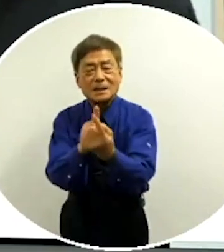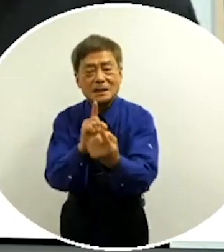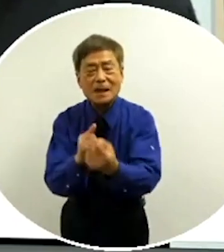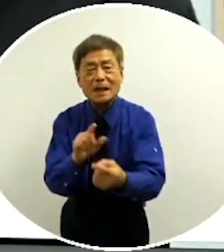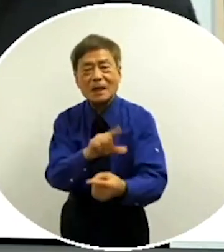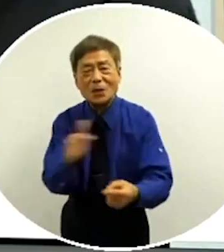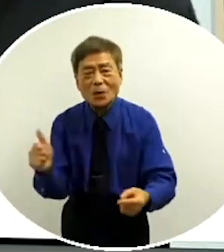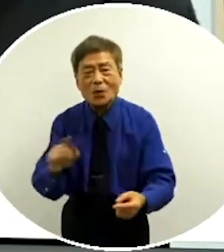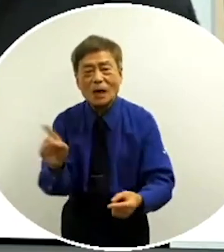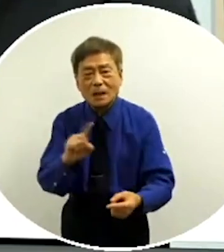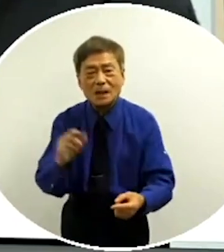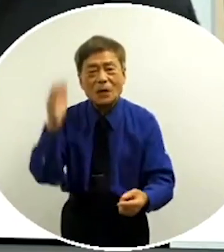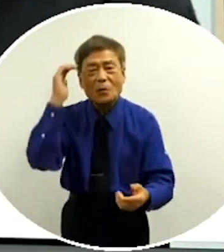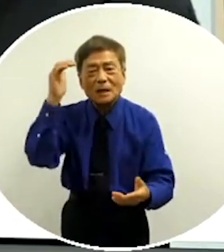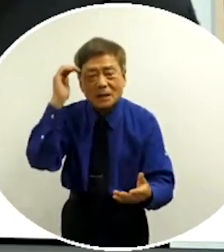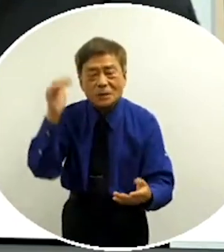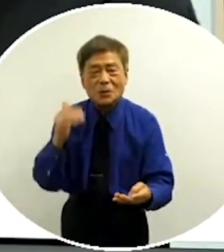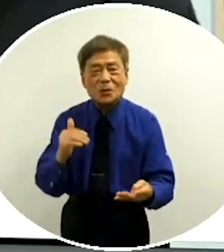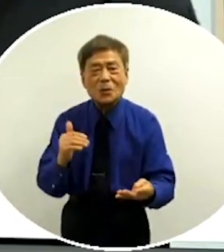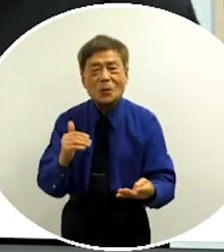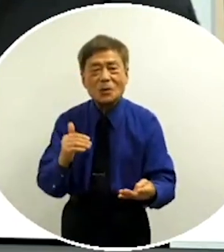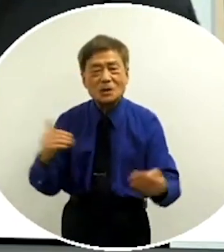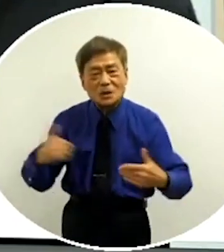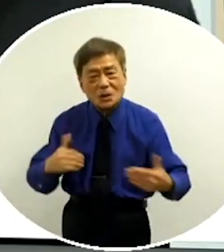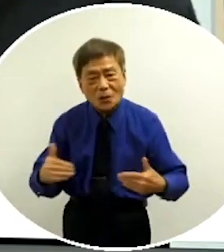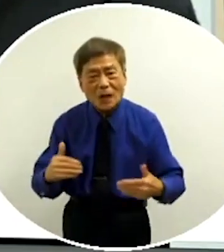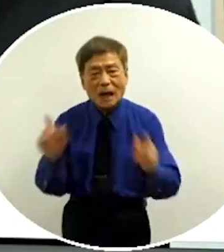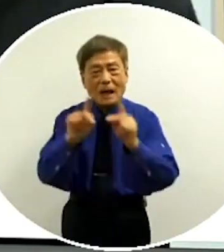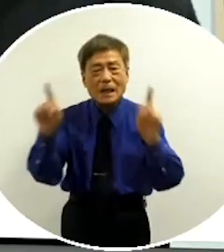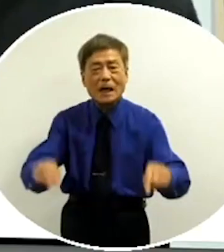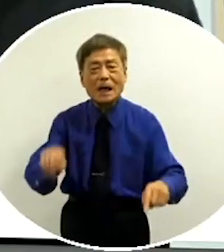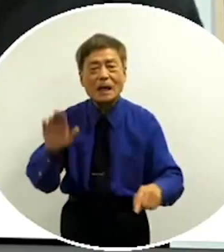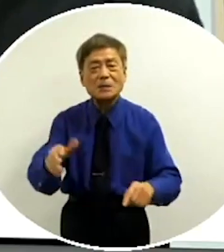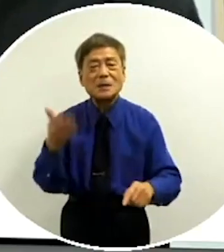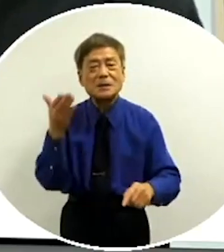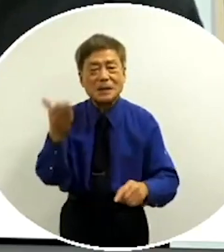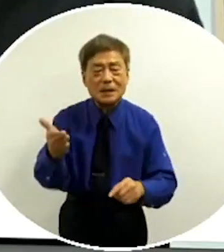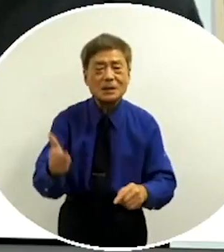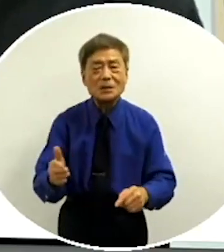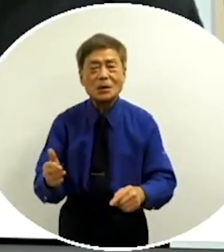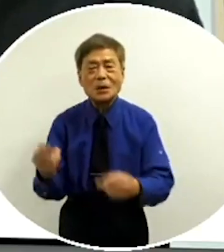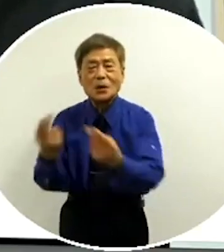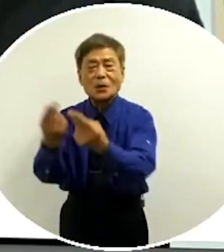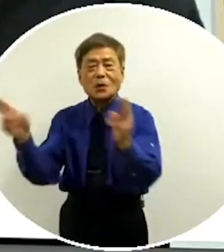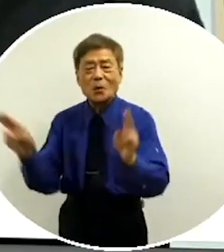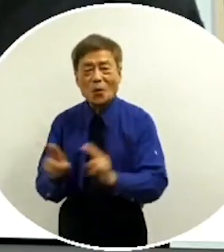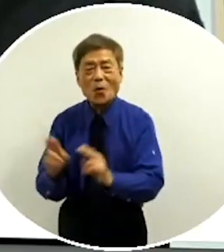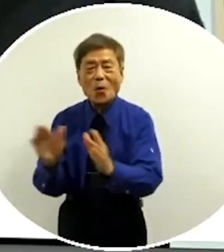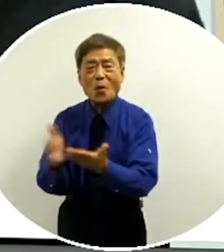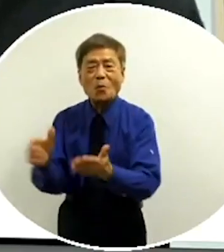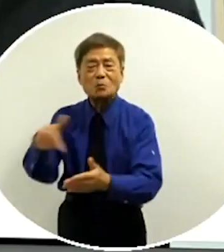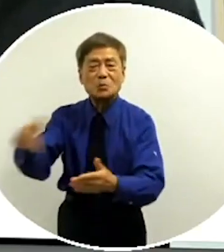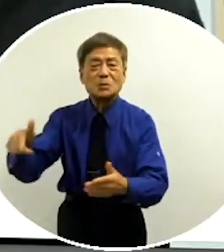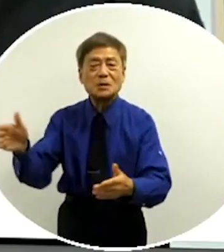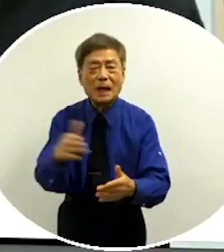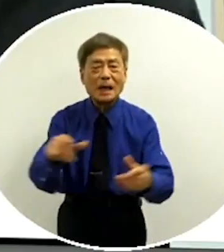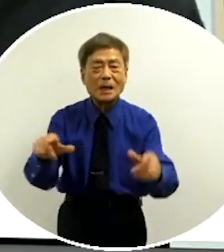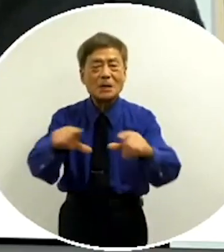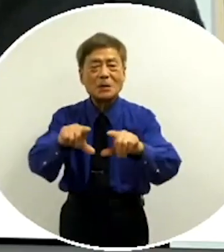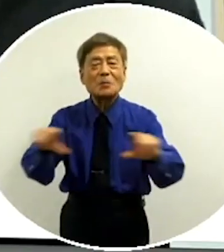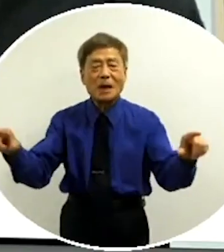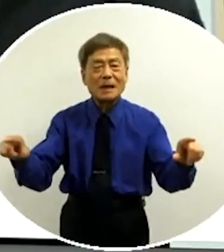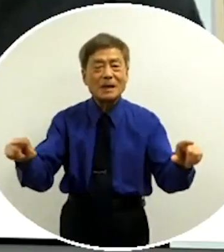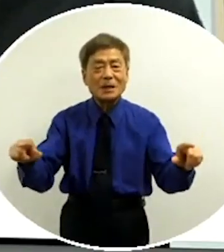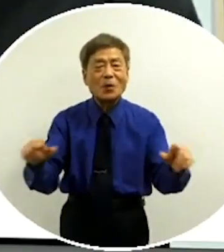があれ周りをこれもあるよって言ってくれるようなやっぱり問いかけって大事だと思うんですよね今の党本部だとか